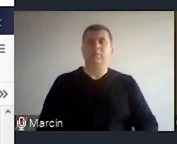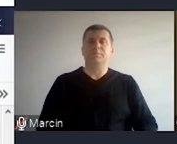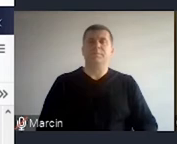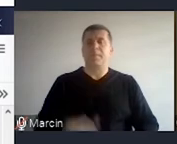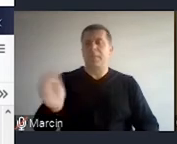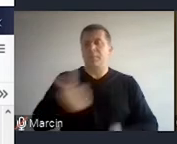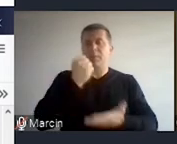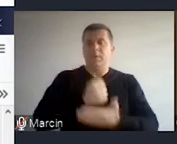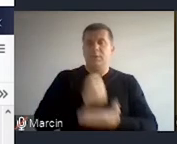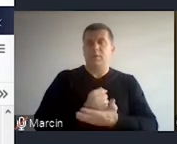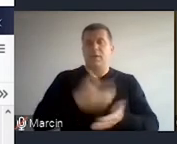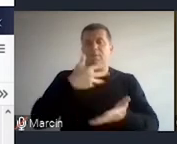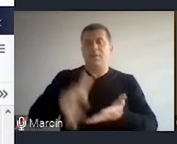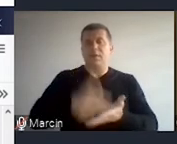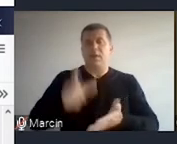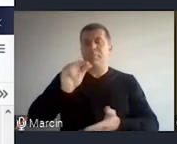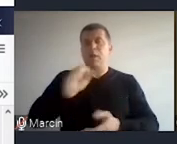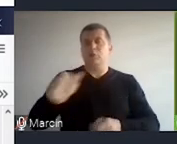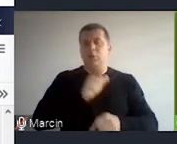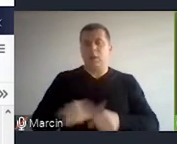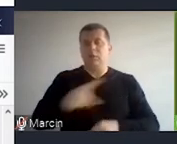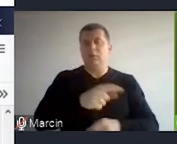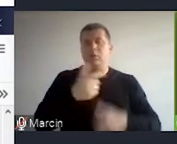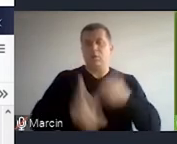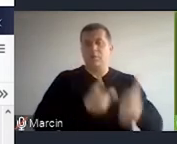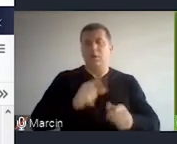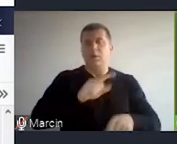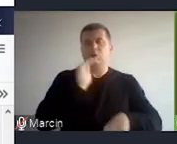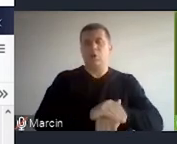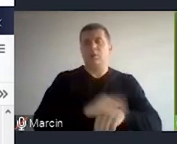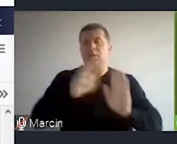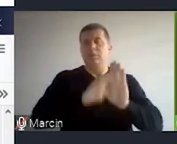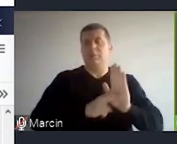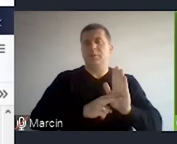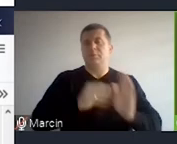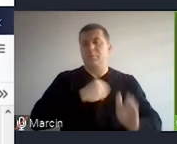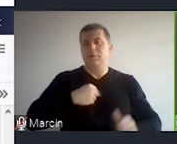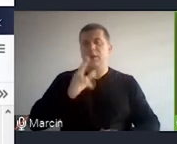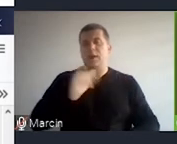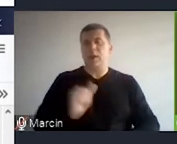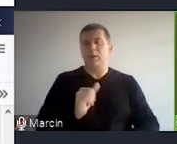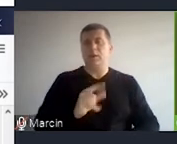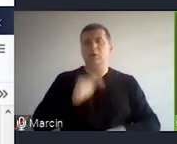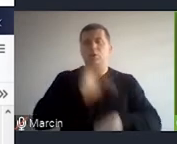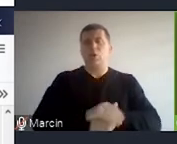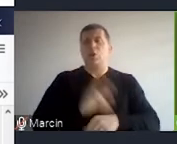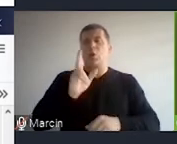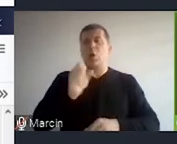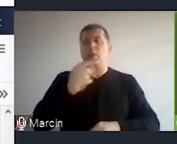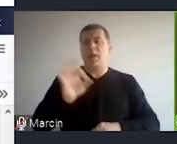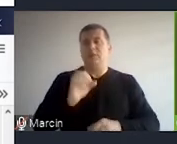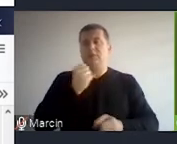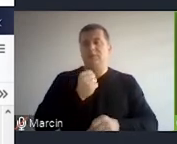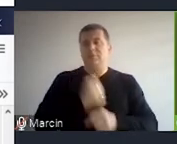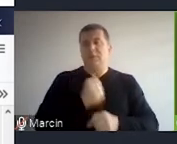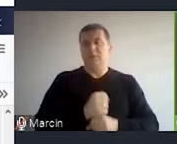Pierwsza kwestia. Wydatki personelu są ponoszone zgodnie z przepisami krajowymi, w szczególności z kodeksem pracy. No